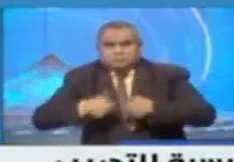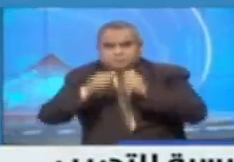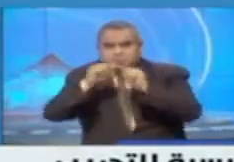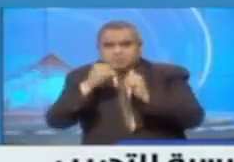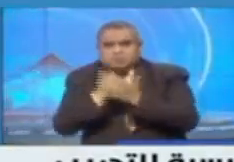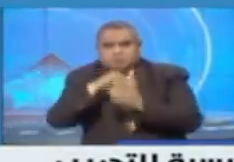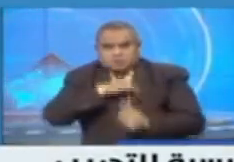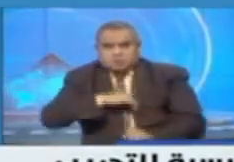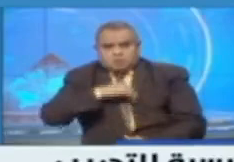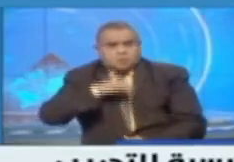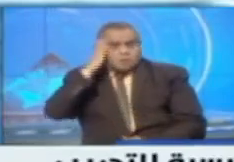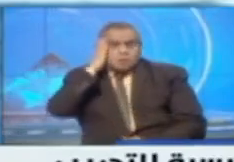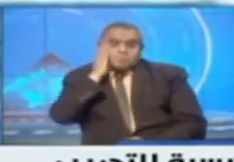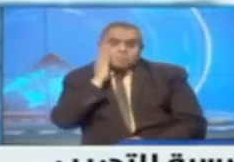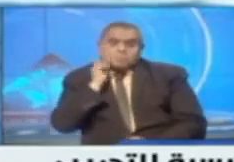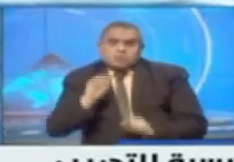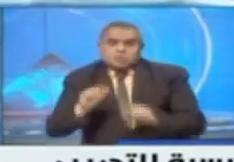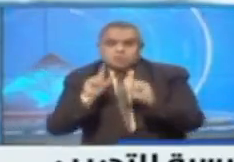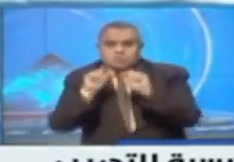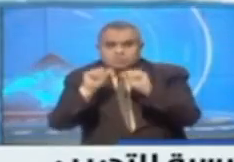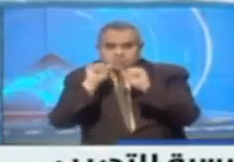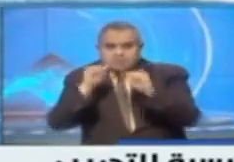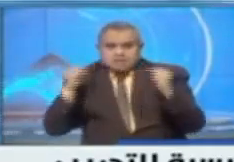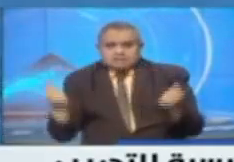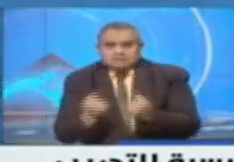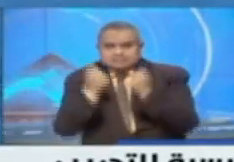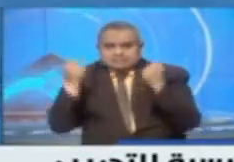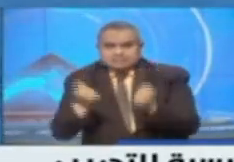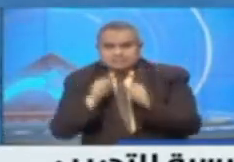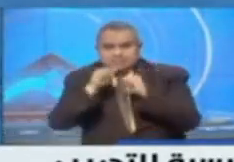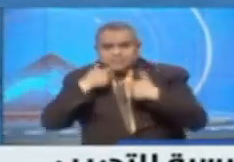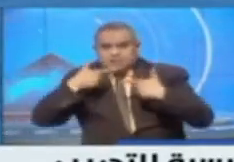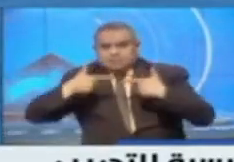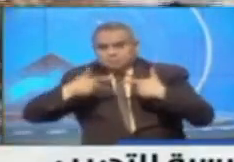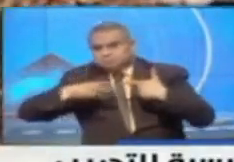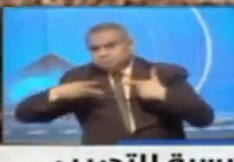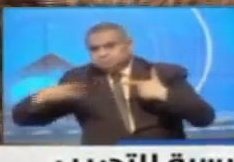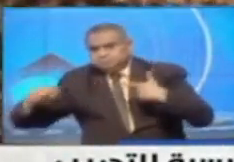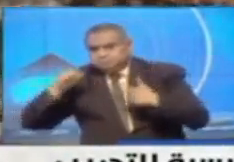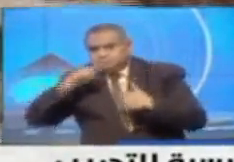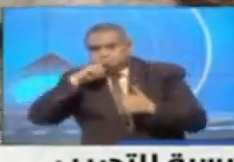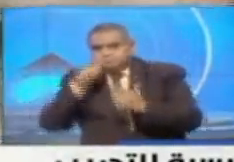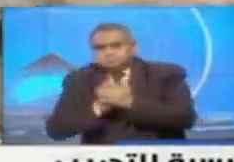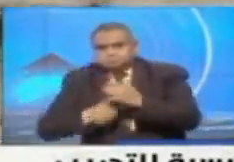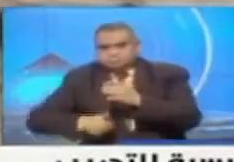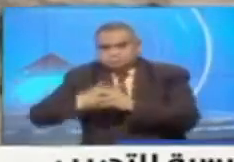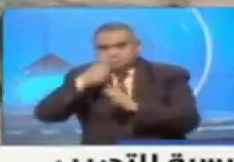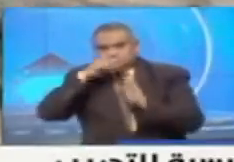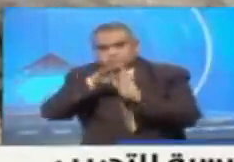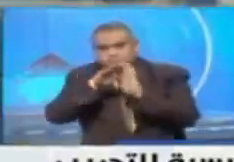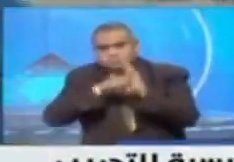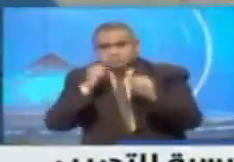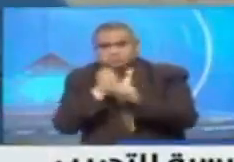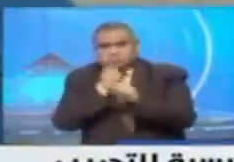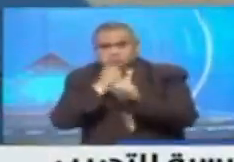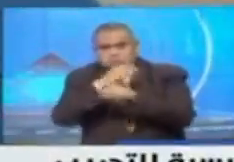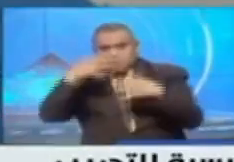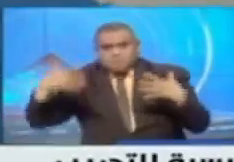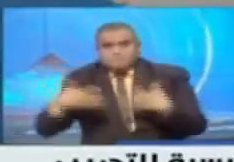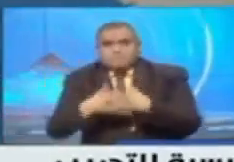والروح المعنوية العالية أثناء تنفيذ المراحل القتالية المختلفة وقدرتهم على تنفيذ عمل